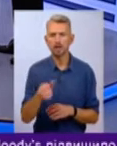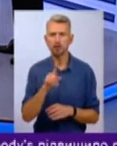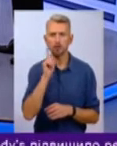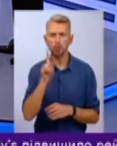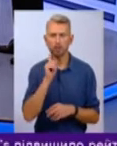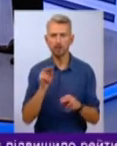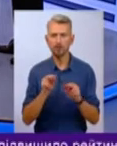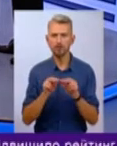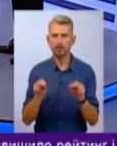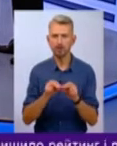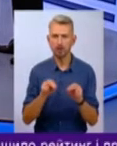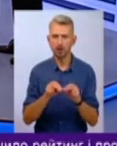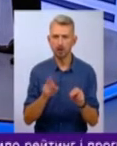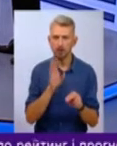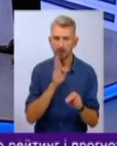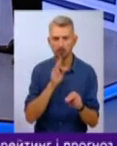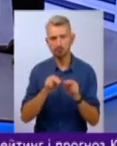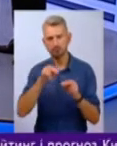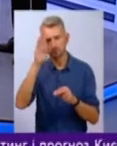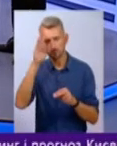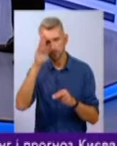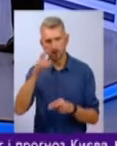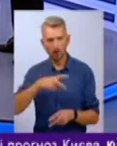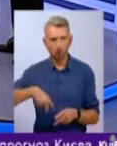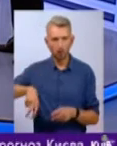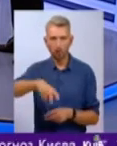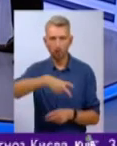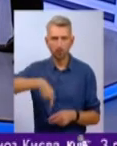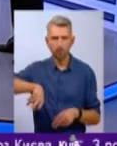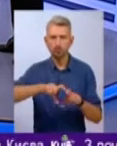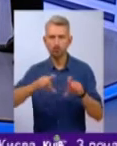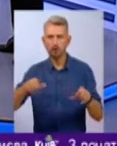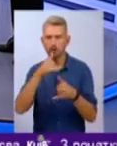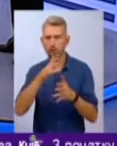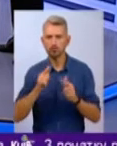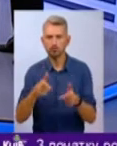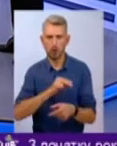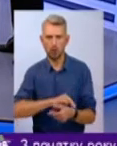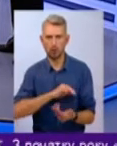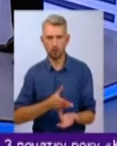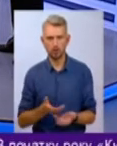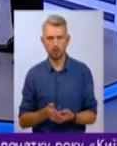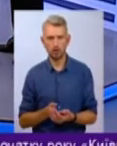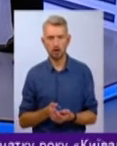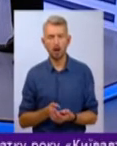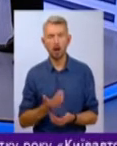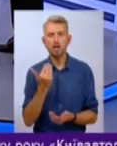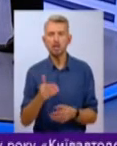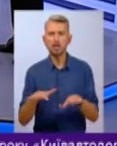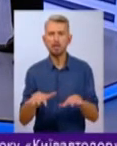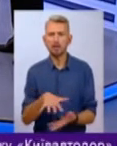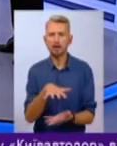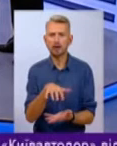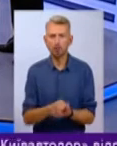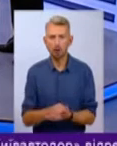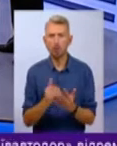молодих вчителів ходять кругами вокруг школи, не можуть влаштуватись на роботу. А їхні місця